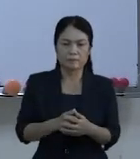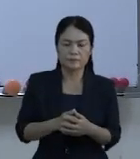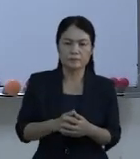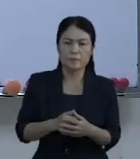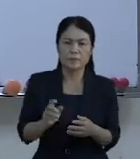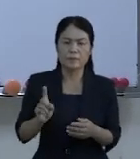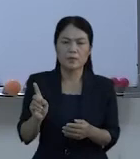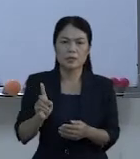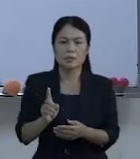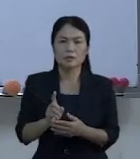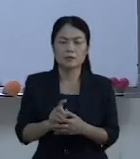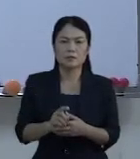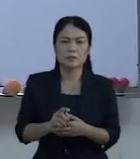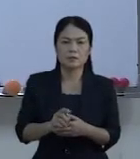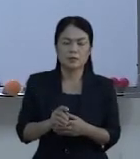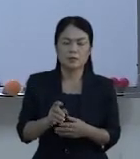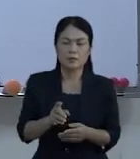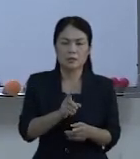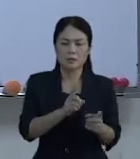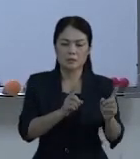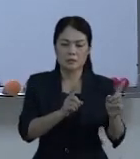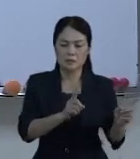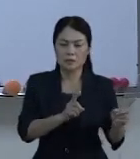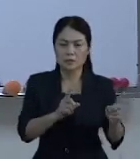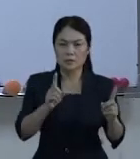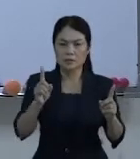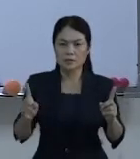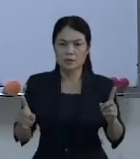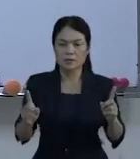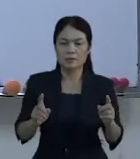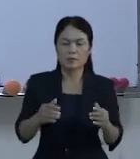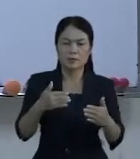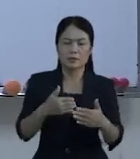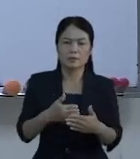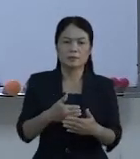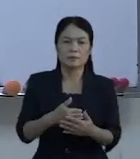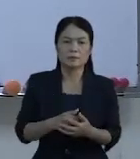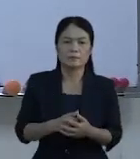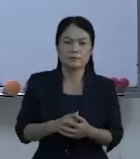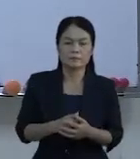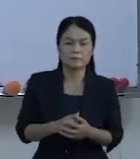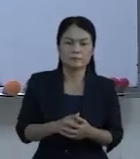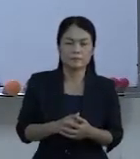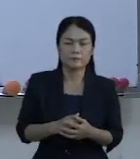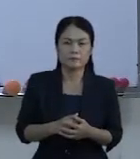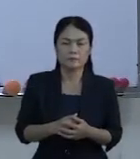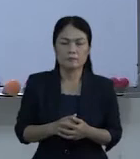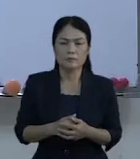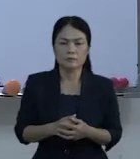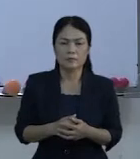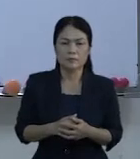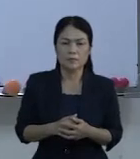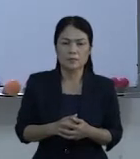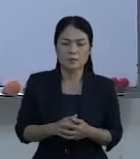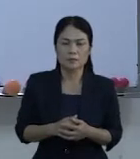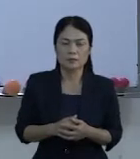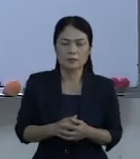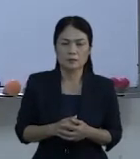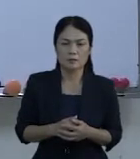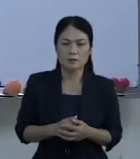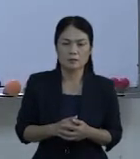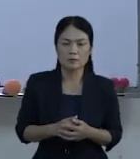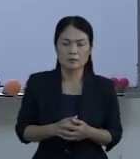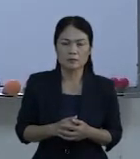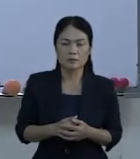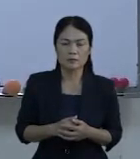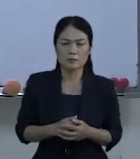khả ná con. Chết khả nó, đứa con chết khả này. Bà, viết nơi chết. Chết đấy, bố con này mơ vỡ của vậy nè. À, nó